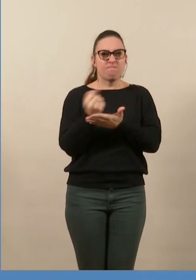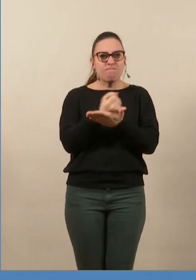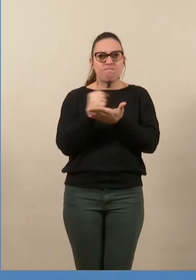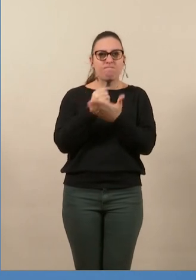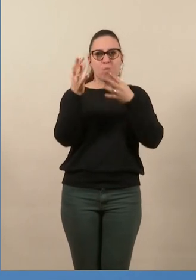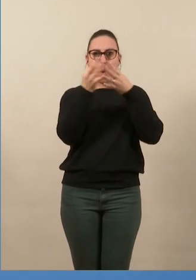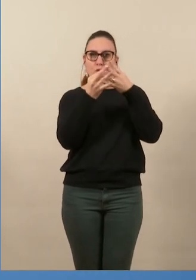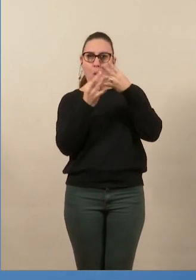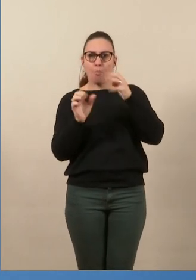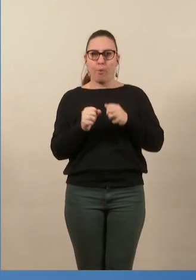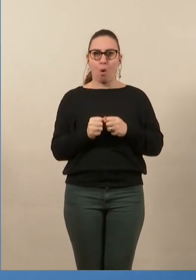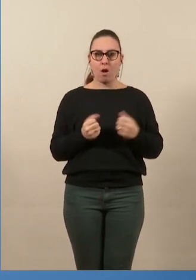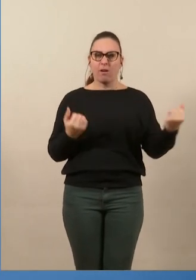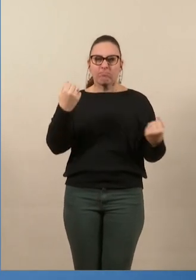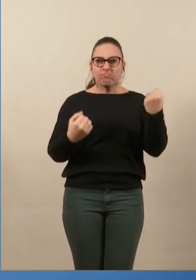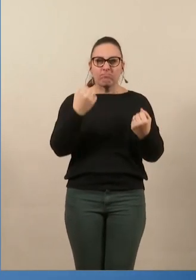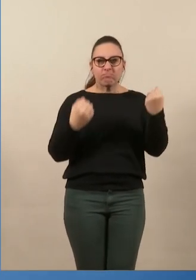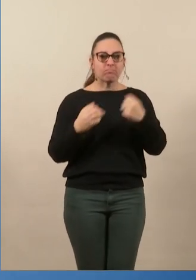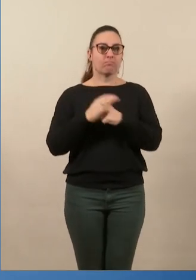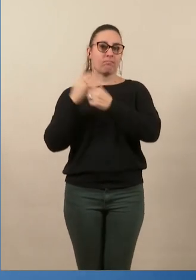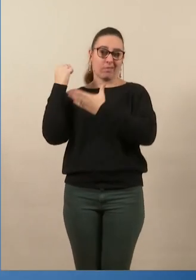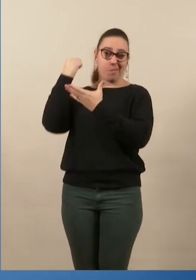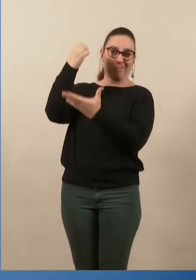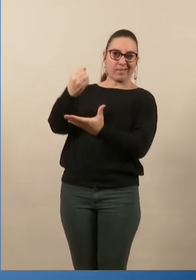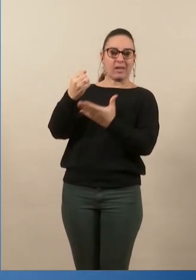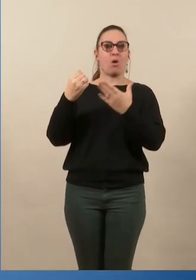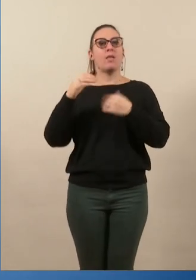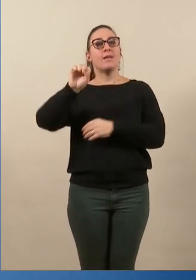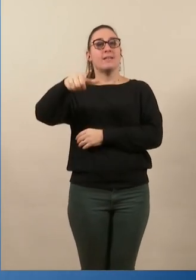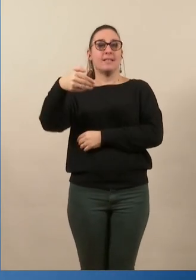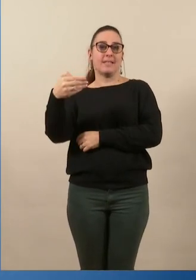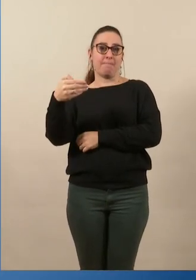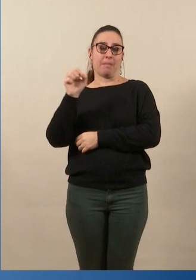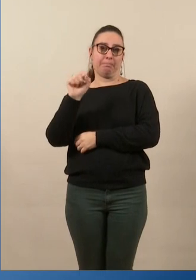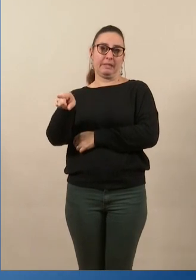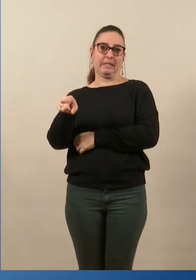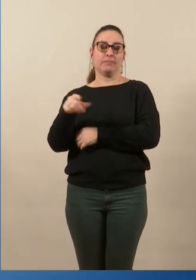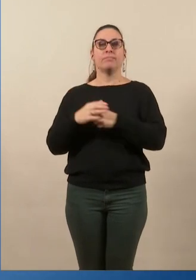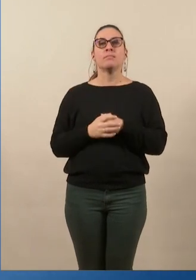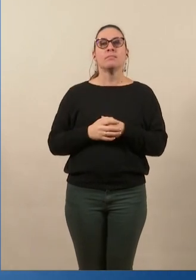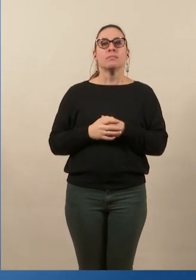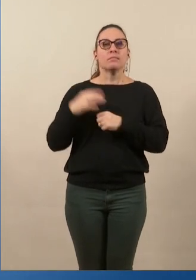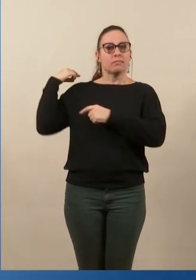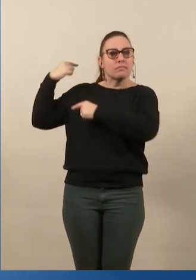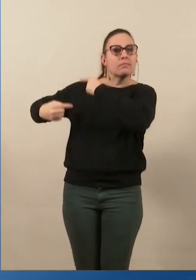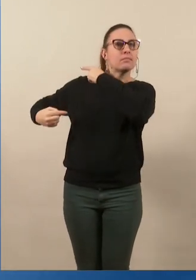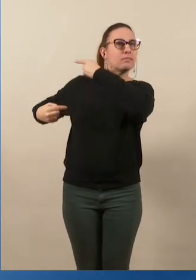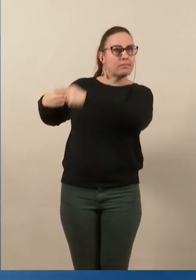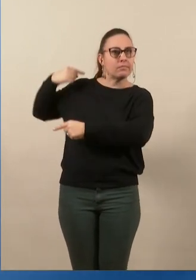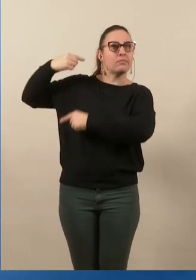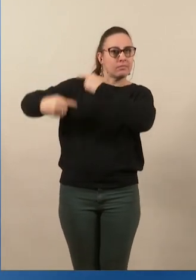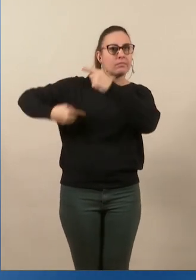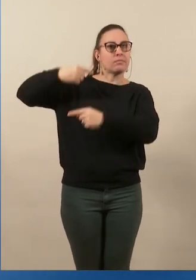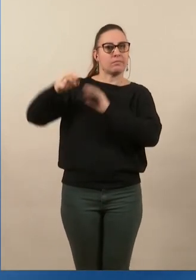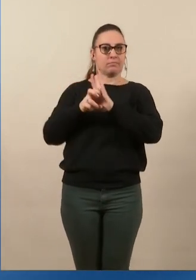d'options c'est la vente des bijoux de famille ces sè aux œufs d'or constitué par des générations de grenoblois vous avez